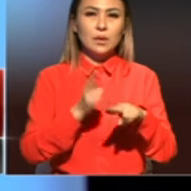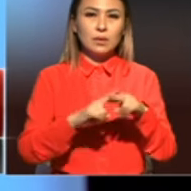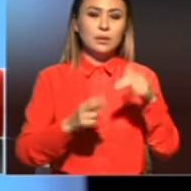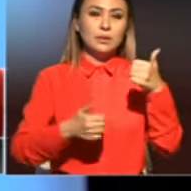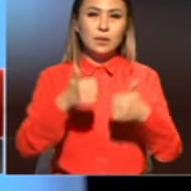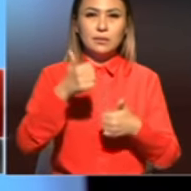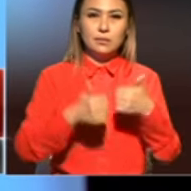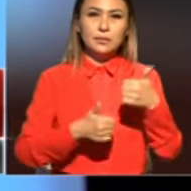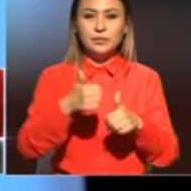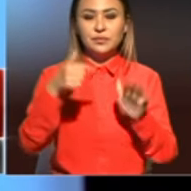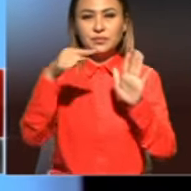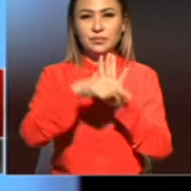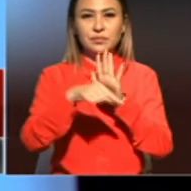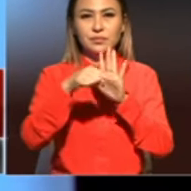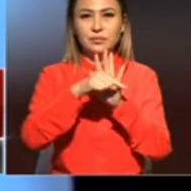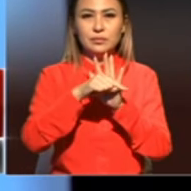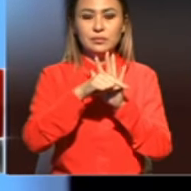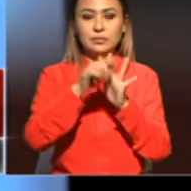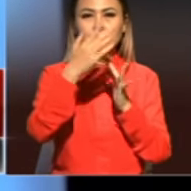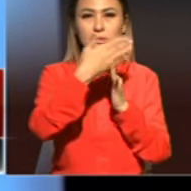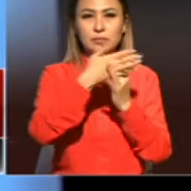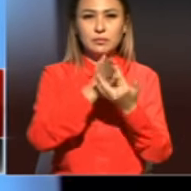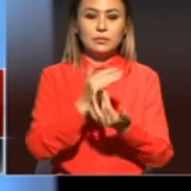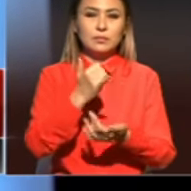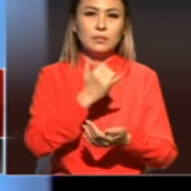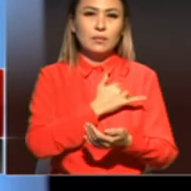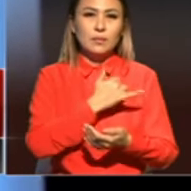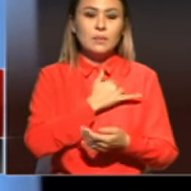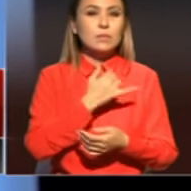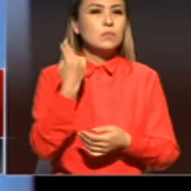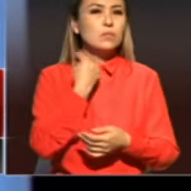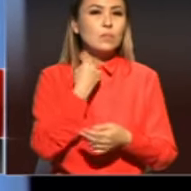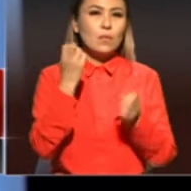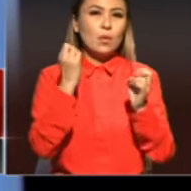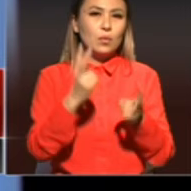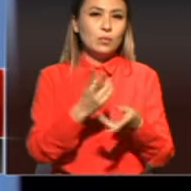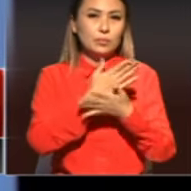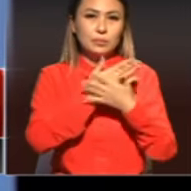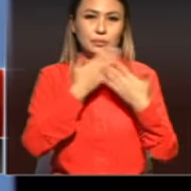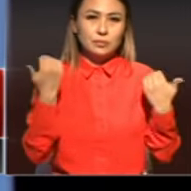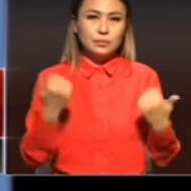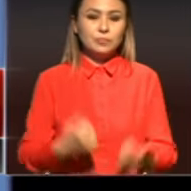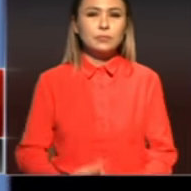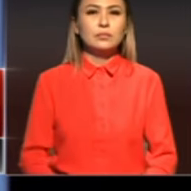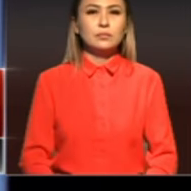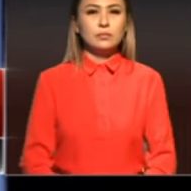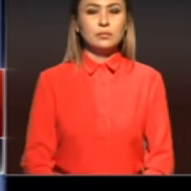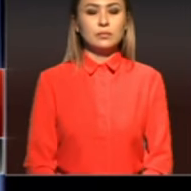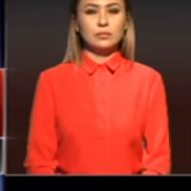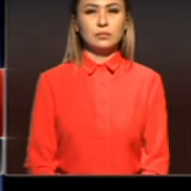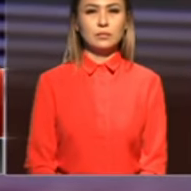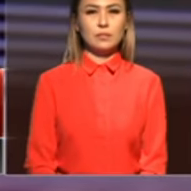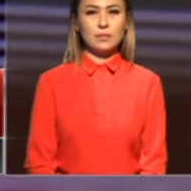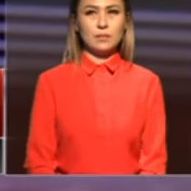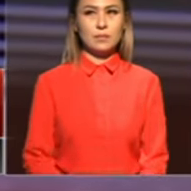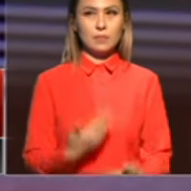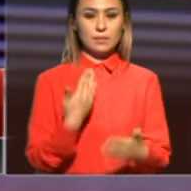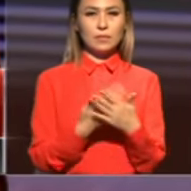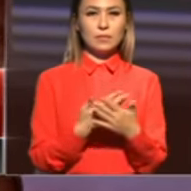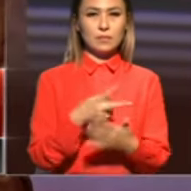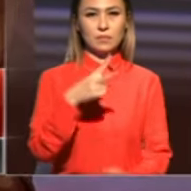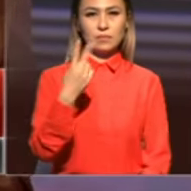салыстырғанда ішкі жалпы өнімге шаққанда біздің сыртқы қарыз қауіпсіз. ерғанат, қауіпсіз, яғни. Мысалы, 21